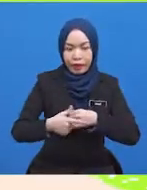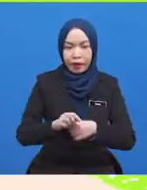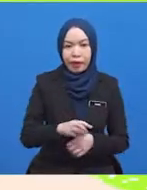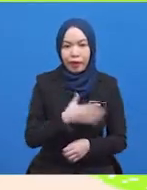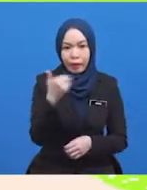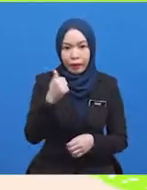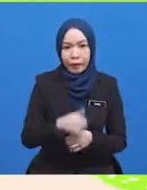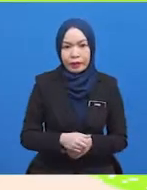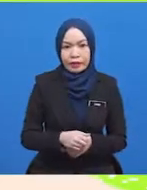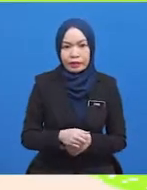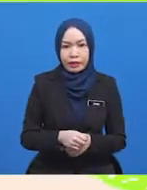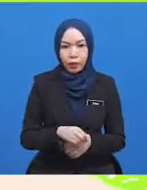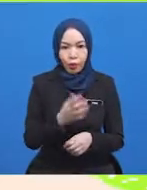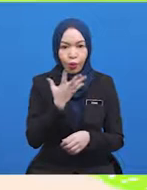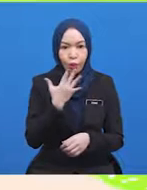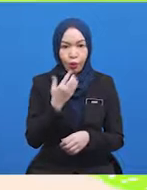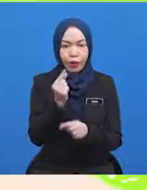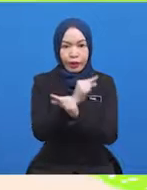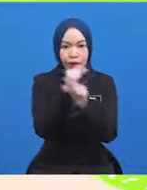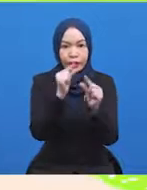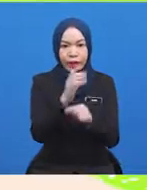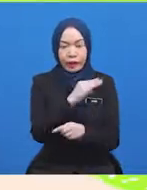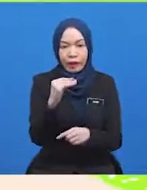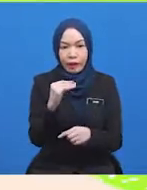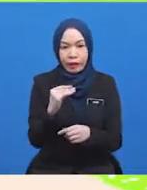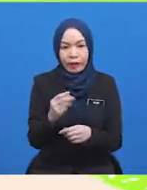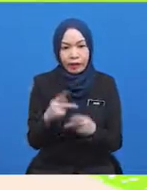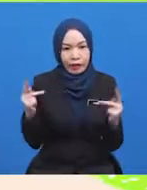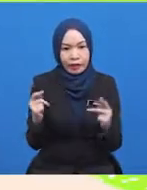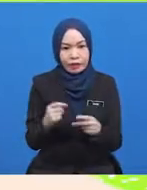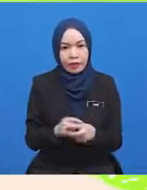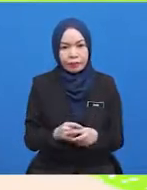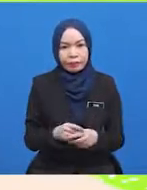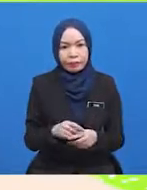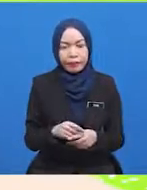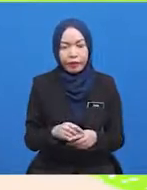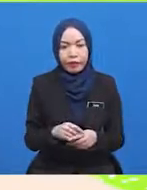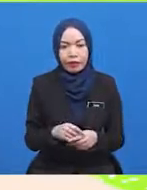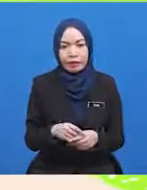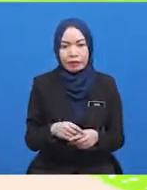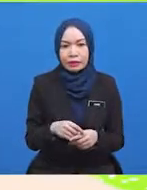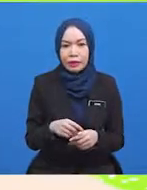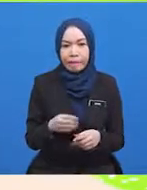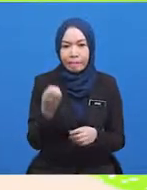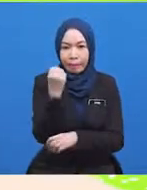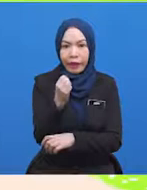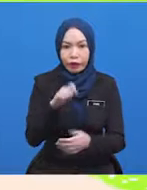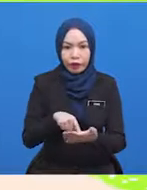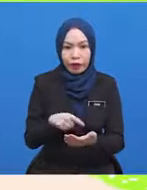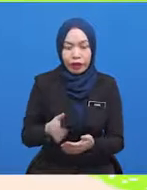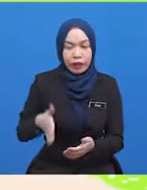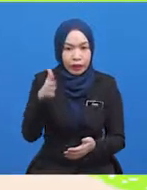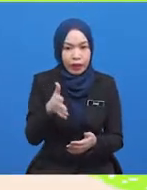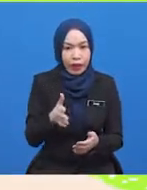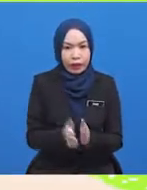kasar. Ia terdiri daripada mineral feldspar, piroxen dan olivin. Batu gabbro akan